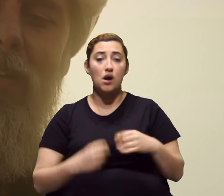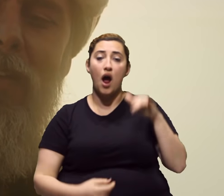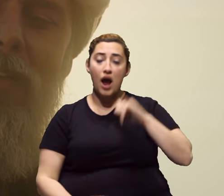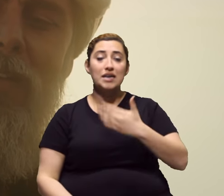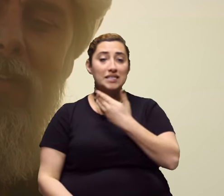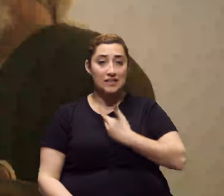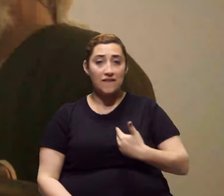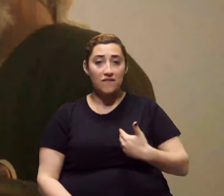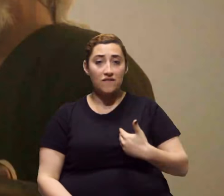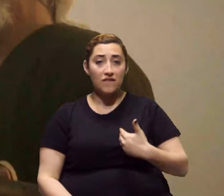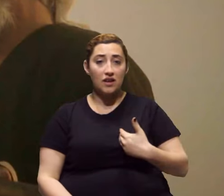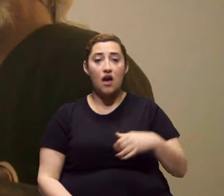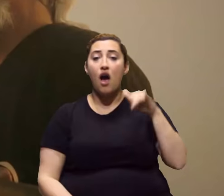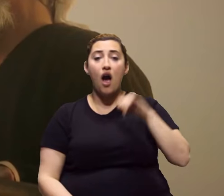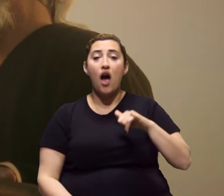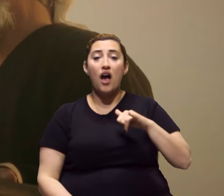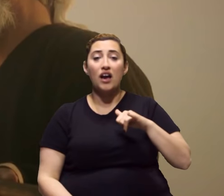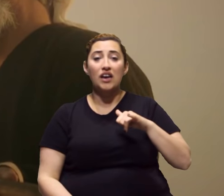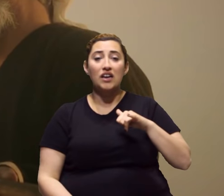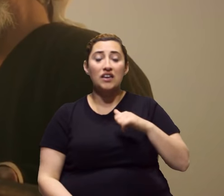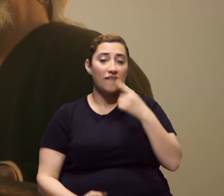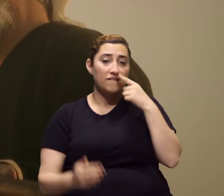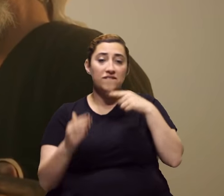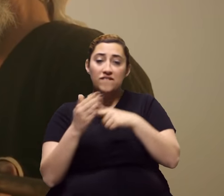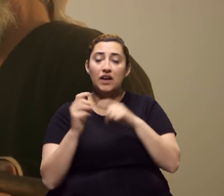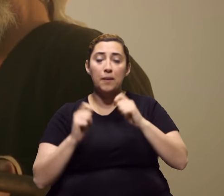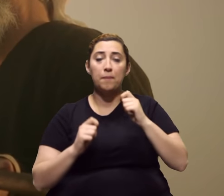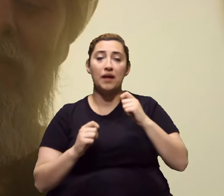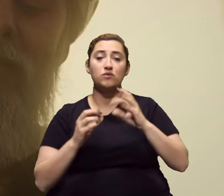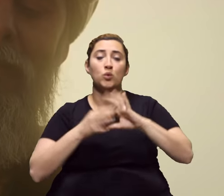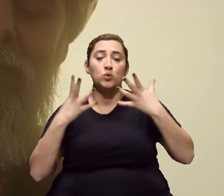hakkı seve, hak derdine kıla deva.